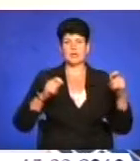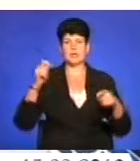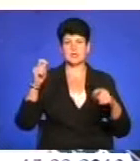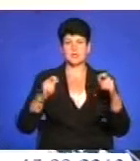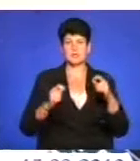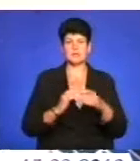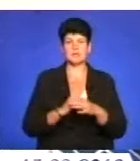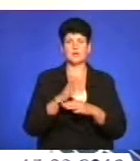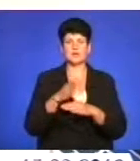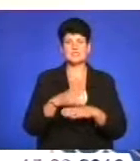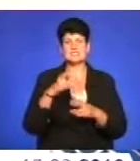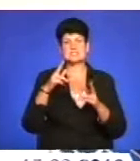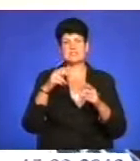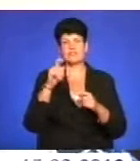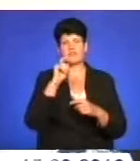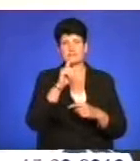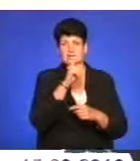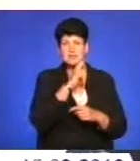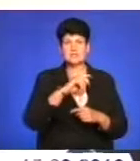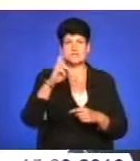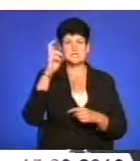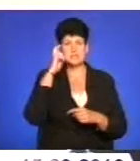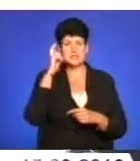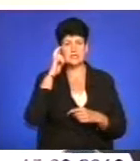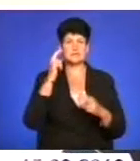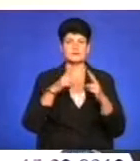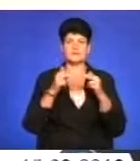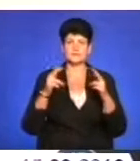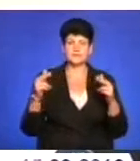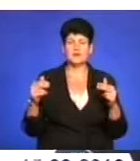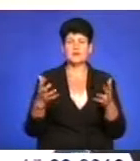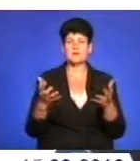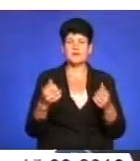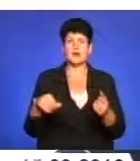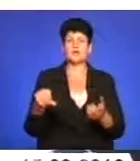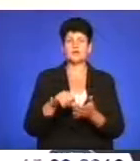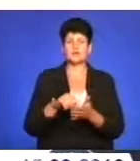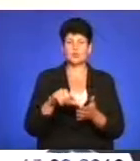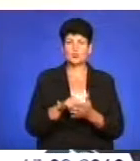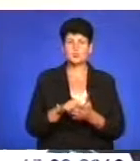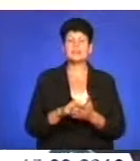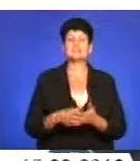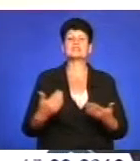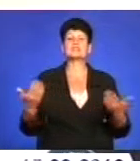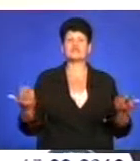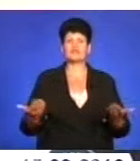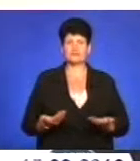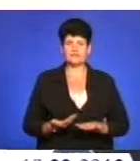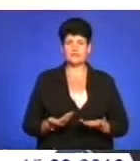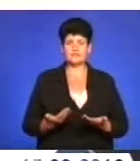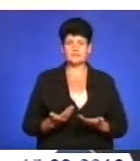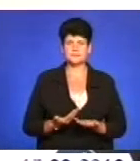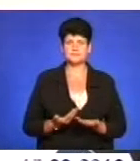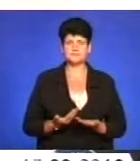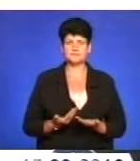Дніпра, з Вінниці, з Києва, які приймали безпосередню участь, які воювали там, які вижили, незважаючи на все.